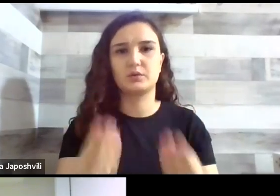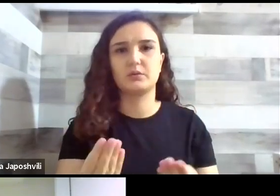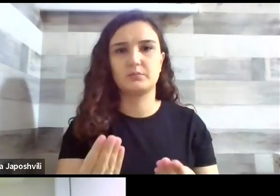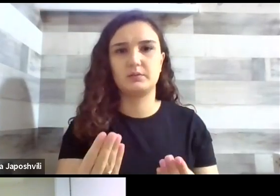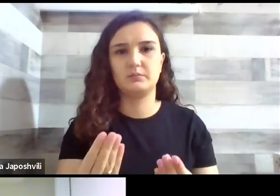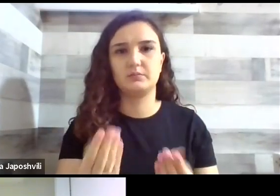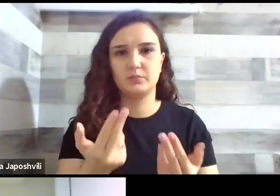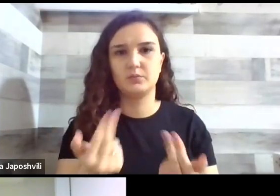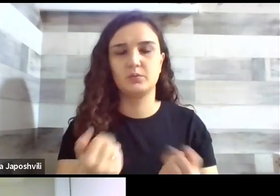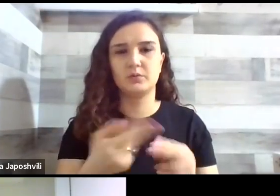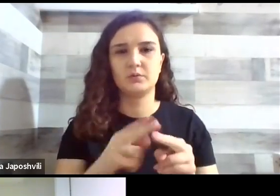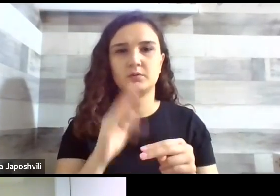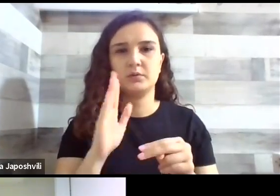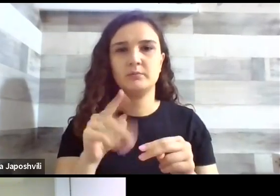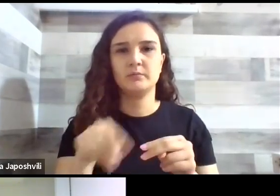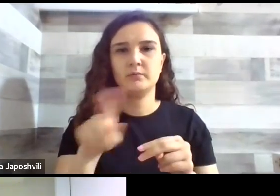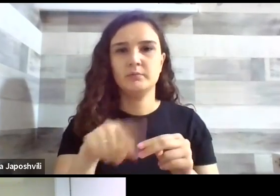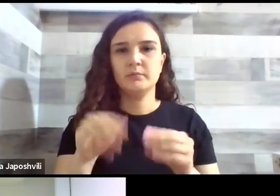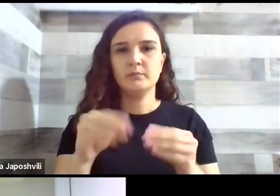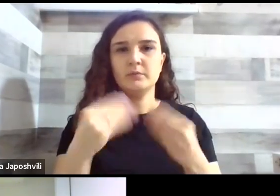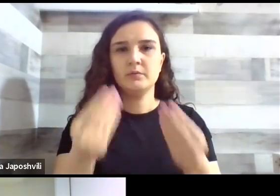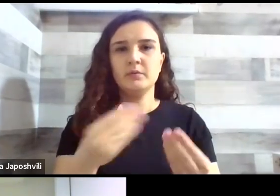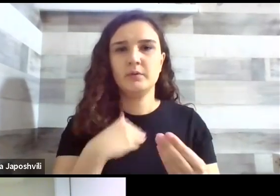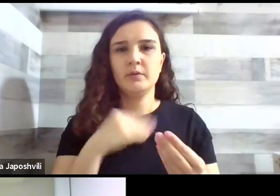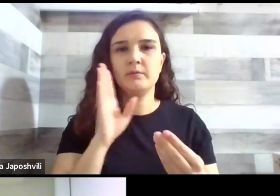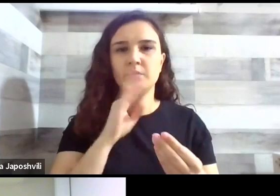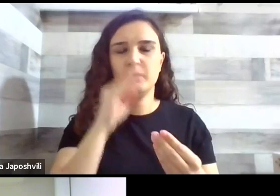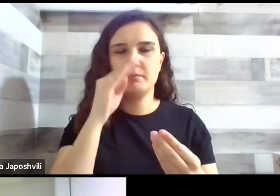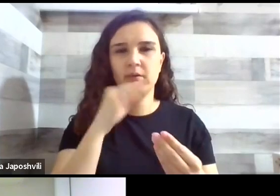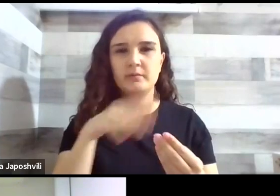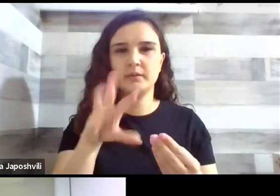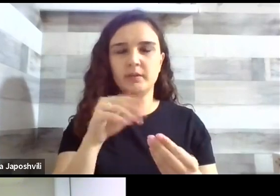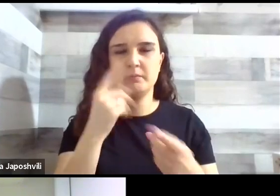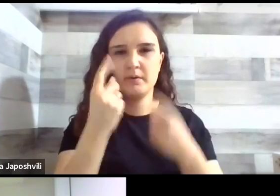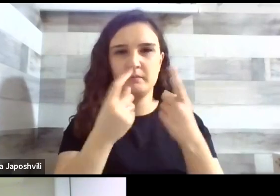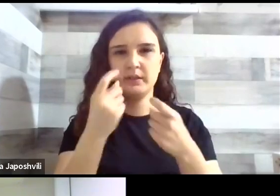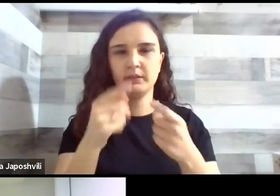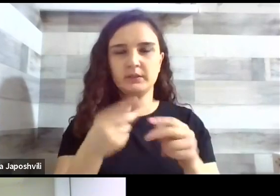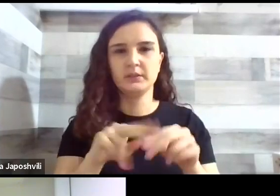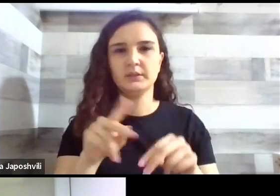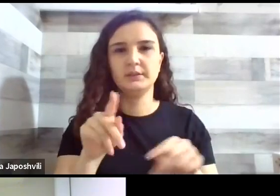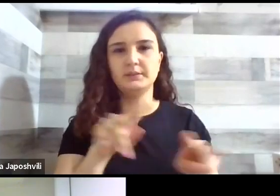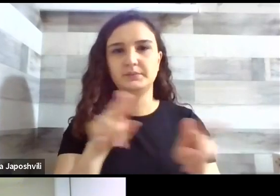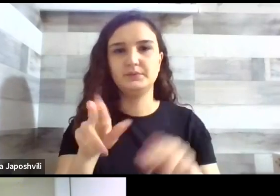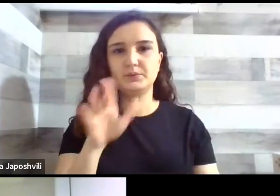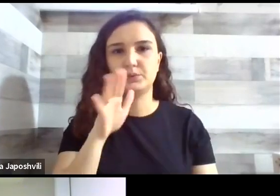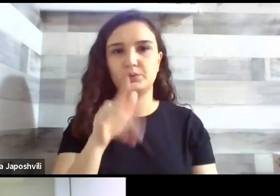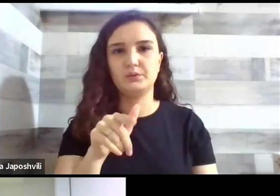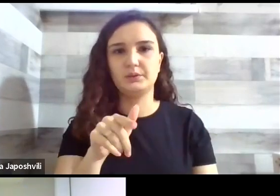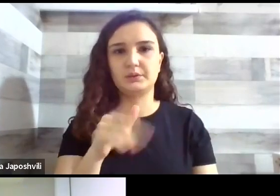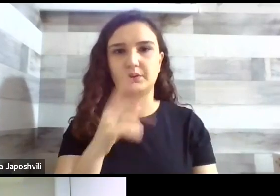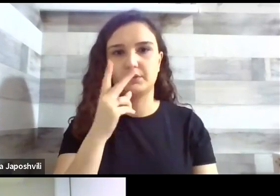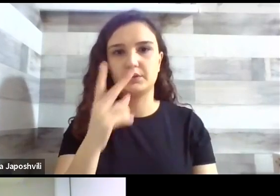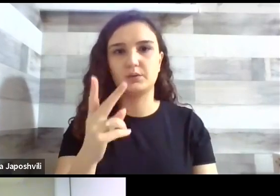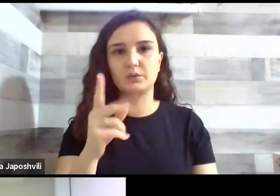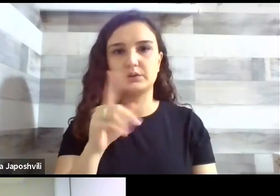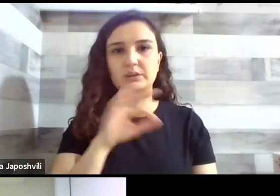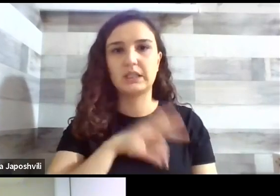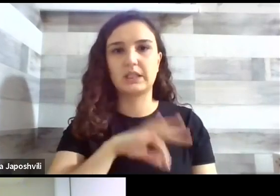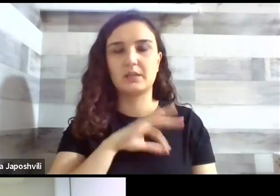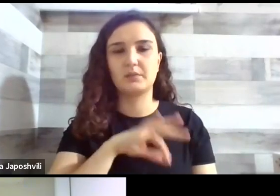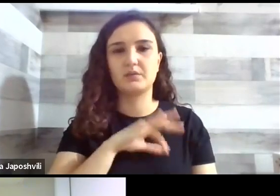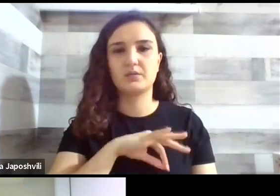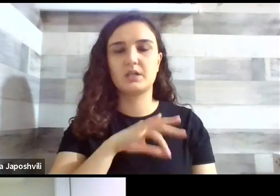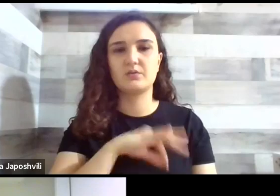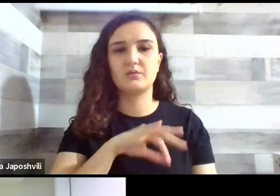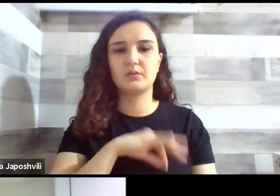ხო? იქნება აი ამაზე მიაწოდო ჩვენს მშობლებს ინფორმაცია და ამავდროულად დავანახოთ სარგებელი, იმიტომ რომ